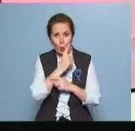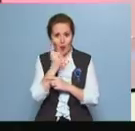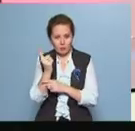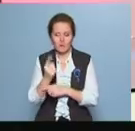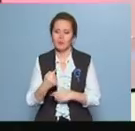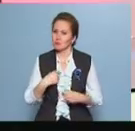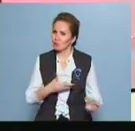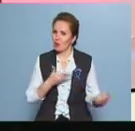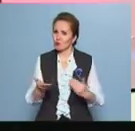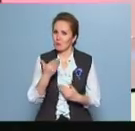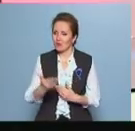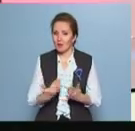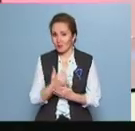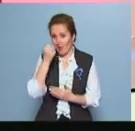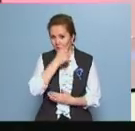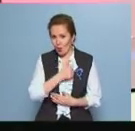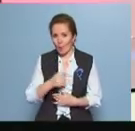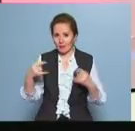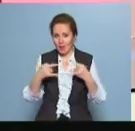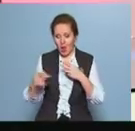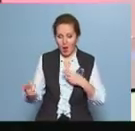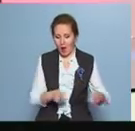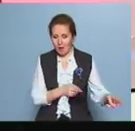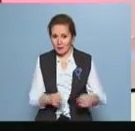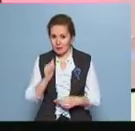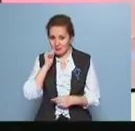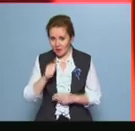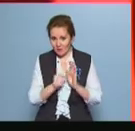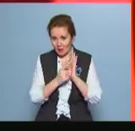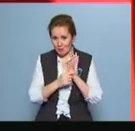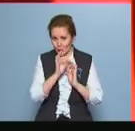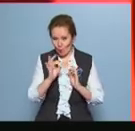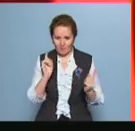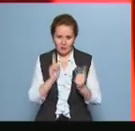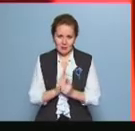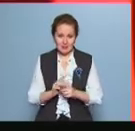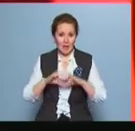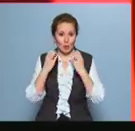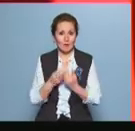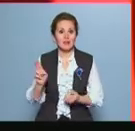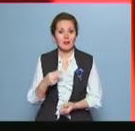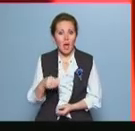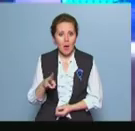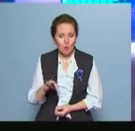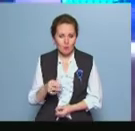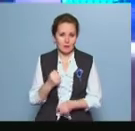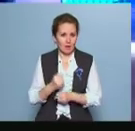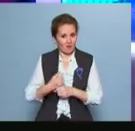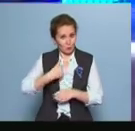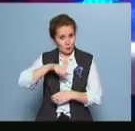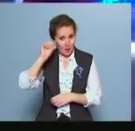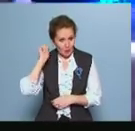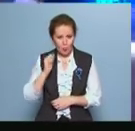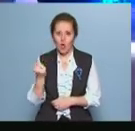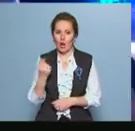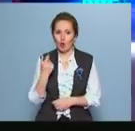на новогоднее телекатание завтра в 17:00. Встречаемся на катке «Динамо». Вот так мы сделали это в прошлом году. Наш «Голубой огонек»